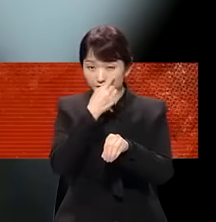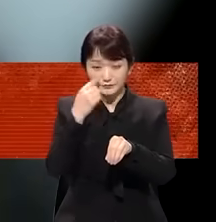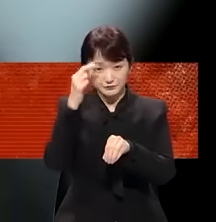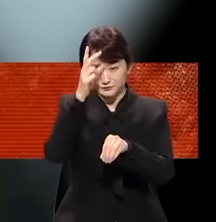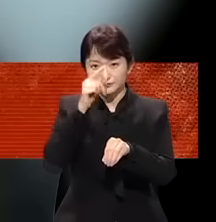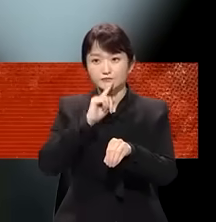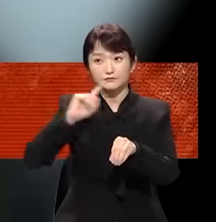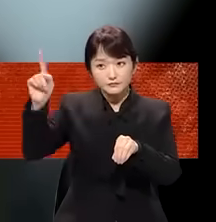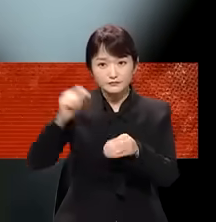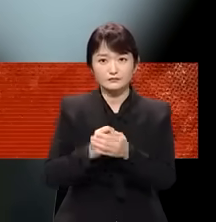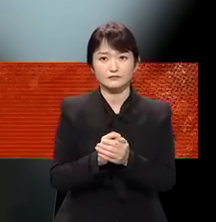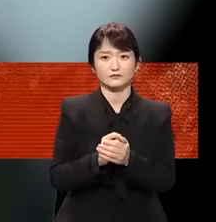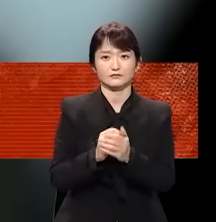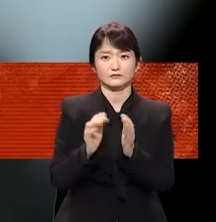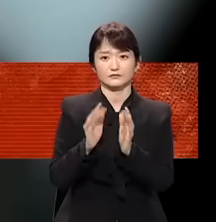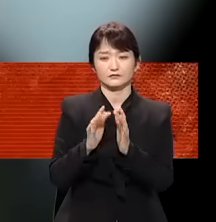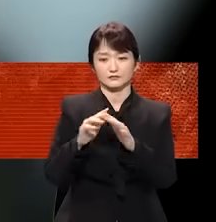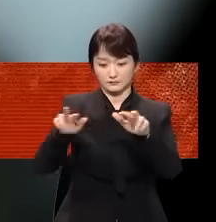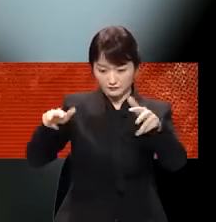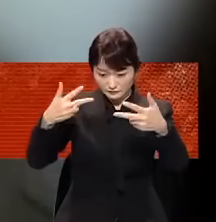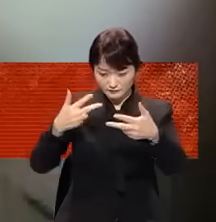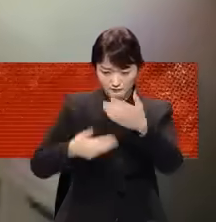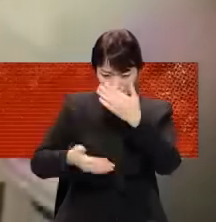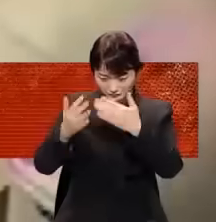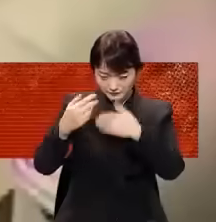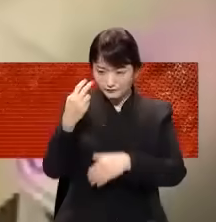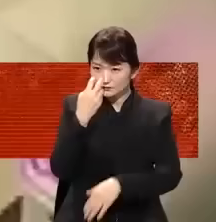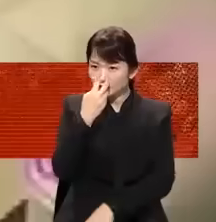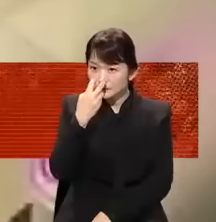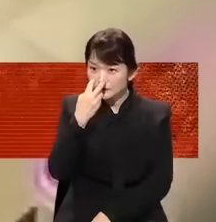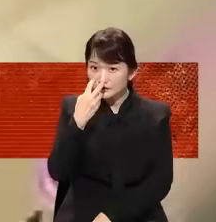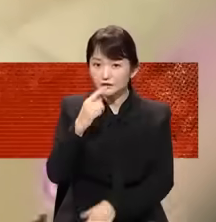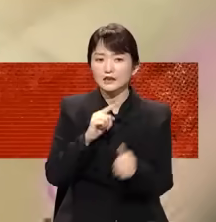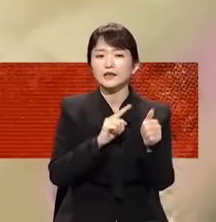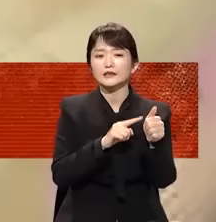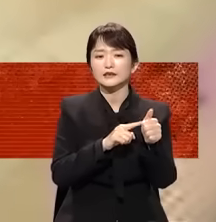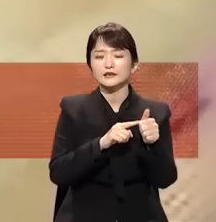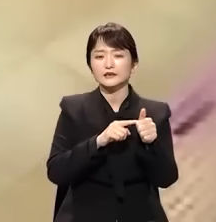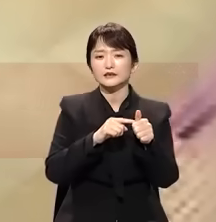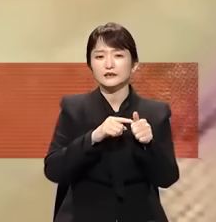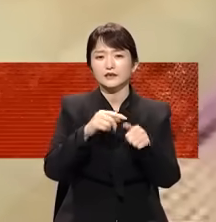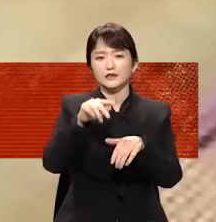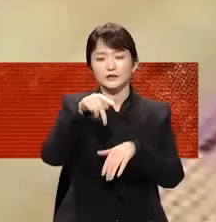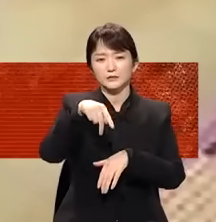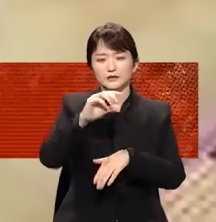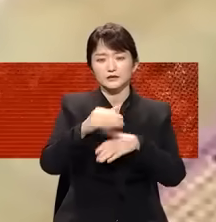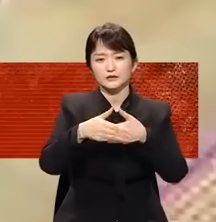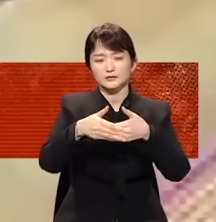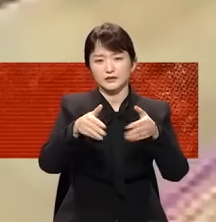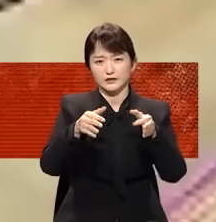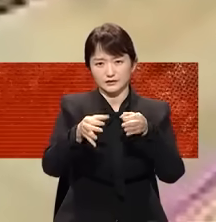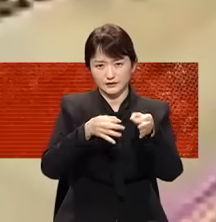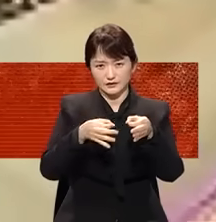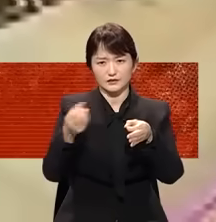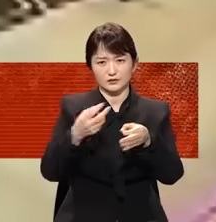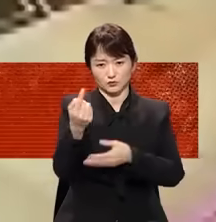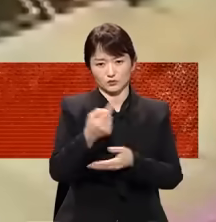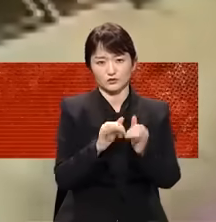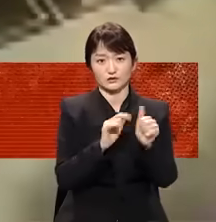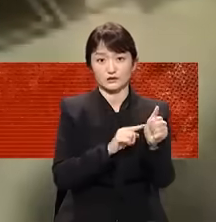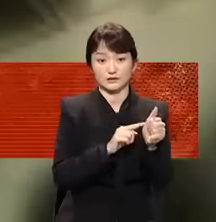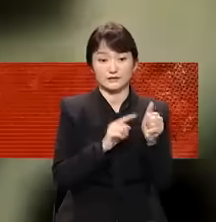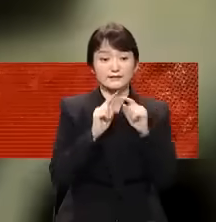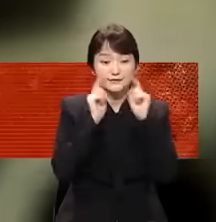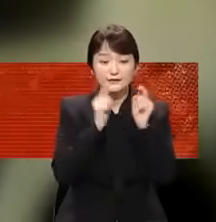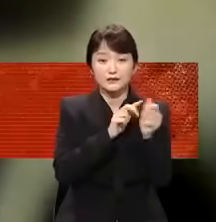CCTV 돌려보고 확인해 보니까 저 남성이이 PC 단골이었다 합니다 그래서 이미 저 남성이 PC 다닐 때 등록해 놓은 개인